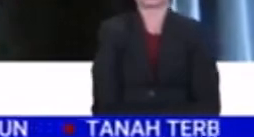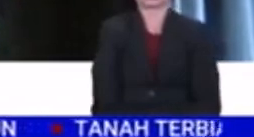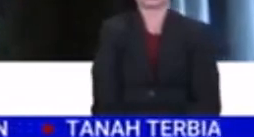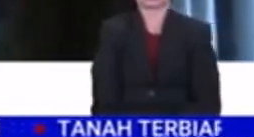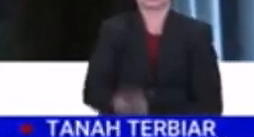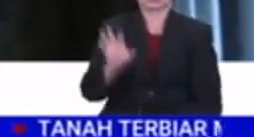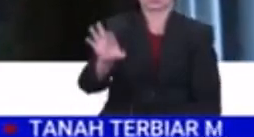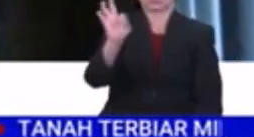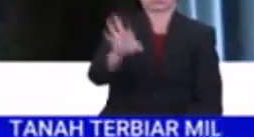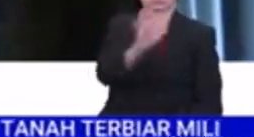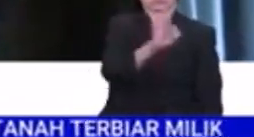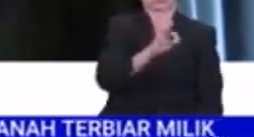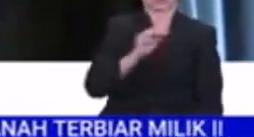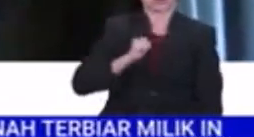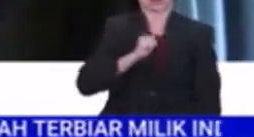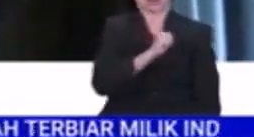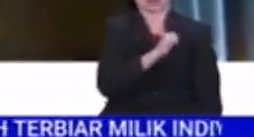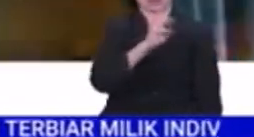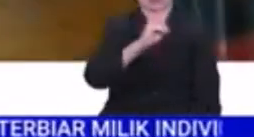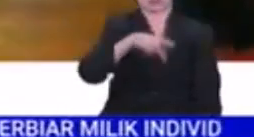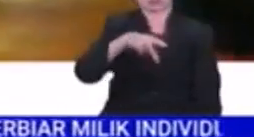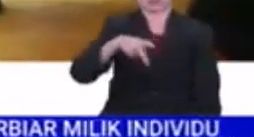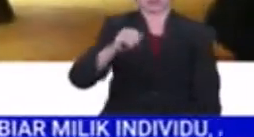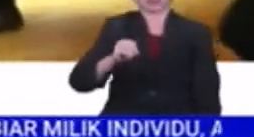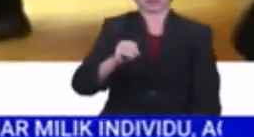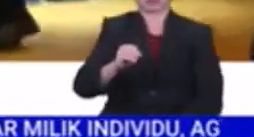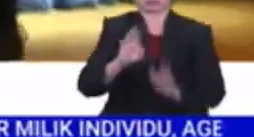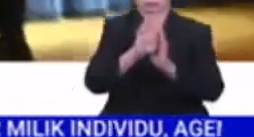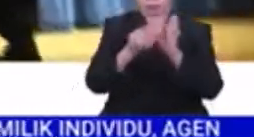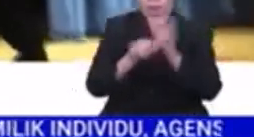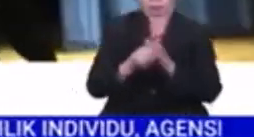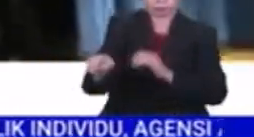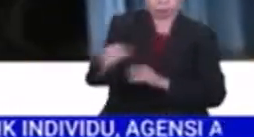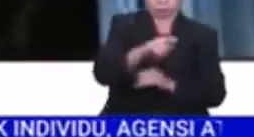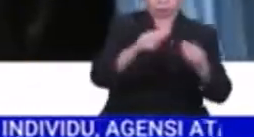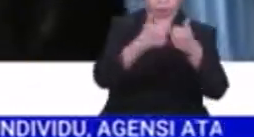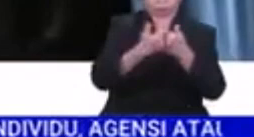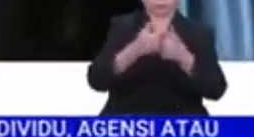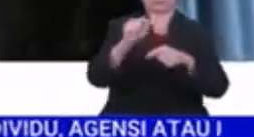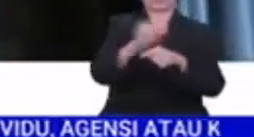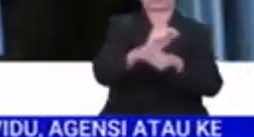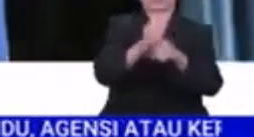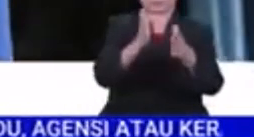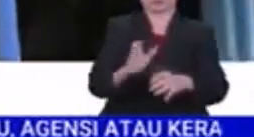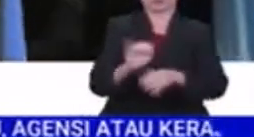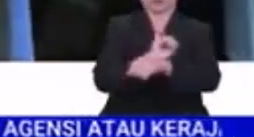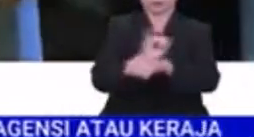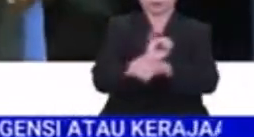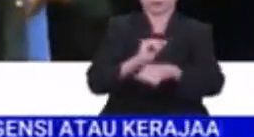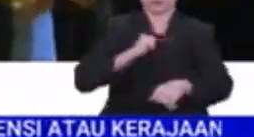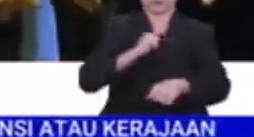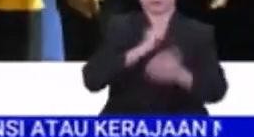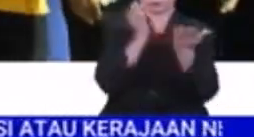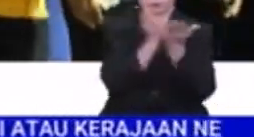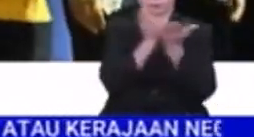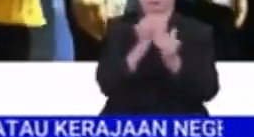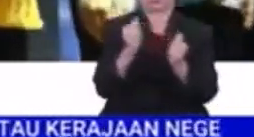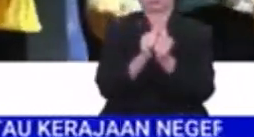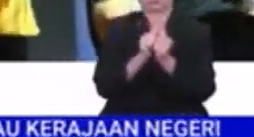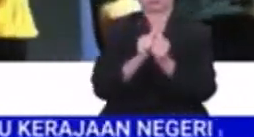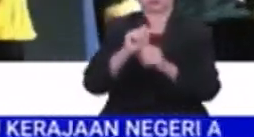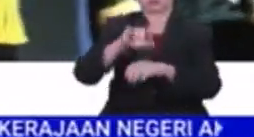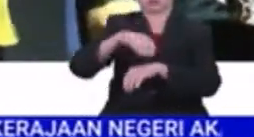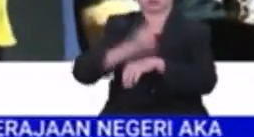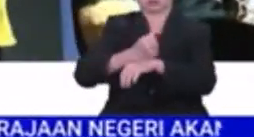Hai blaziken ahli mvpn melibatkan individu berlatar belakangkan persatuan pengguna industri iacademy dan pertumbuhan